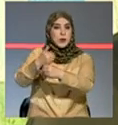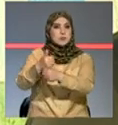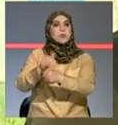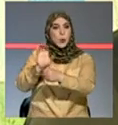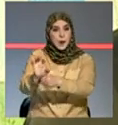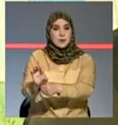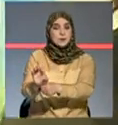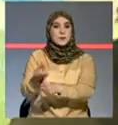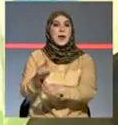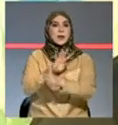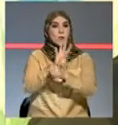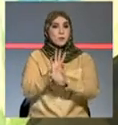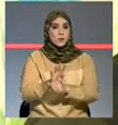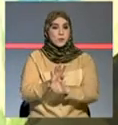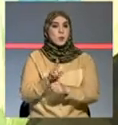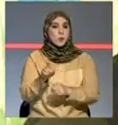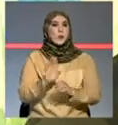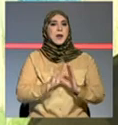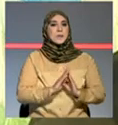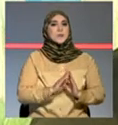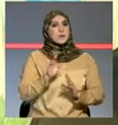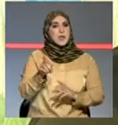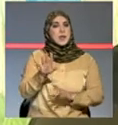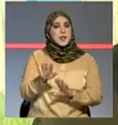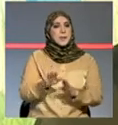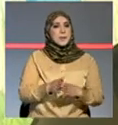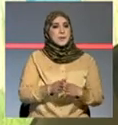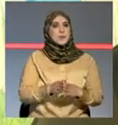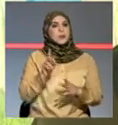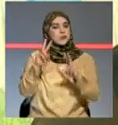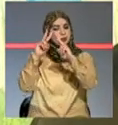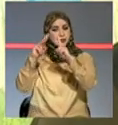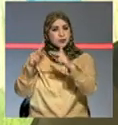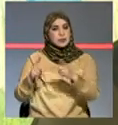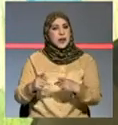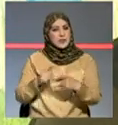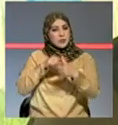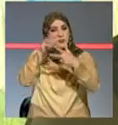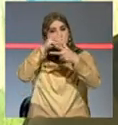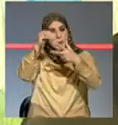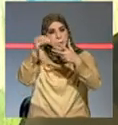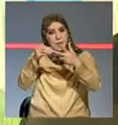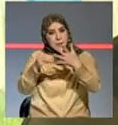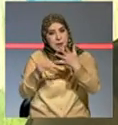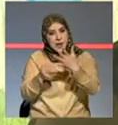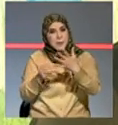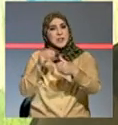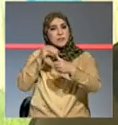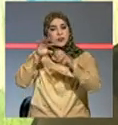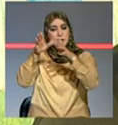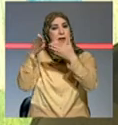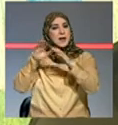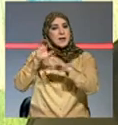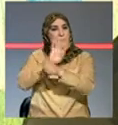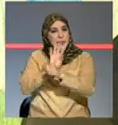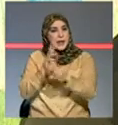فيها لي فايف اورلي، هذوك بالحاجات الخمسه اللي نعملوهم التقصي وال معناتها الكونفينمون